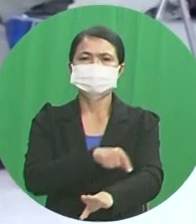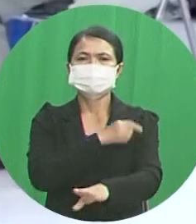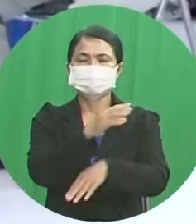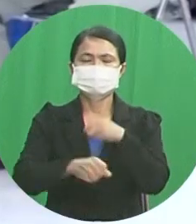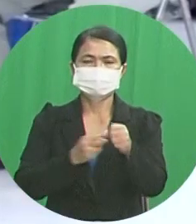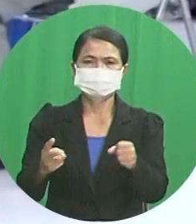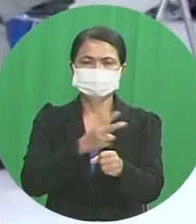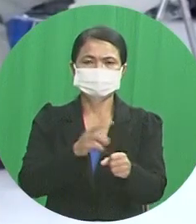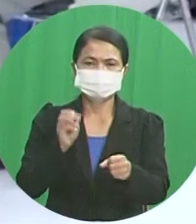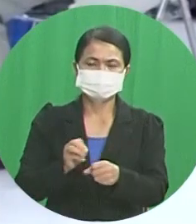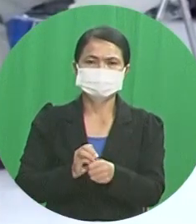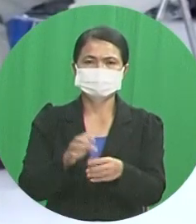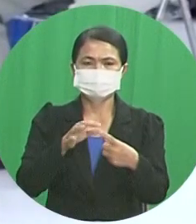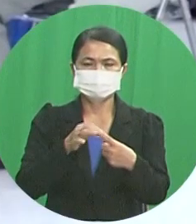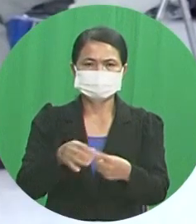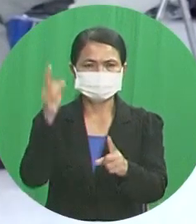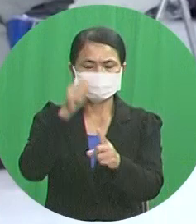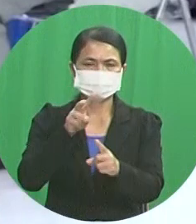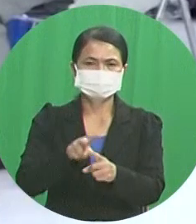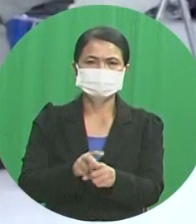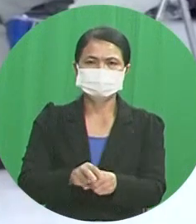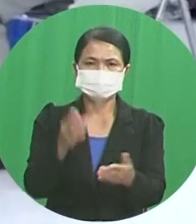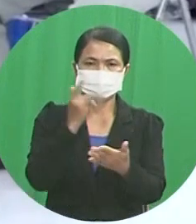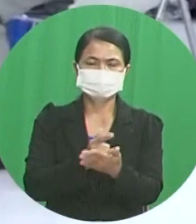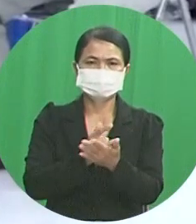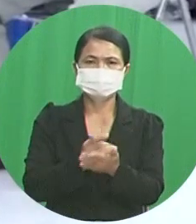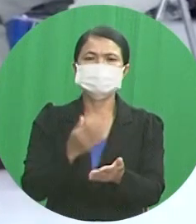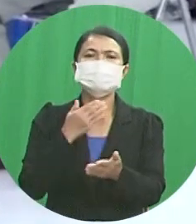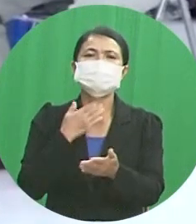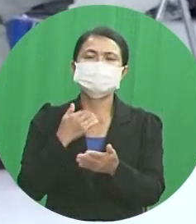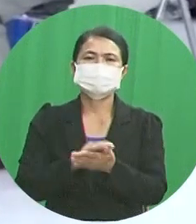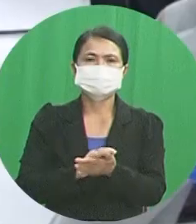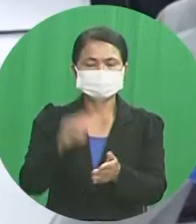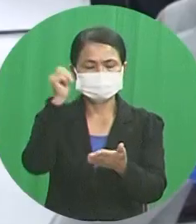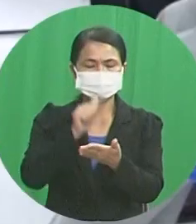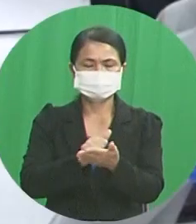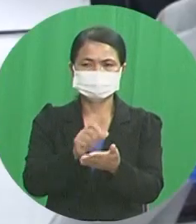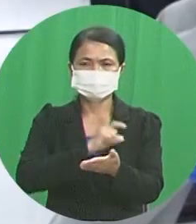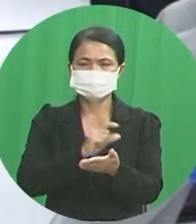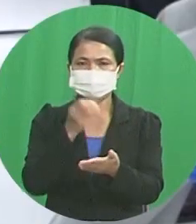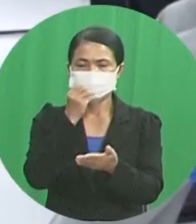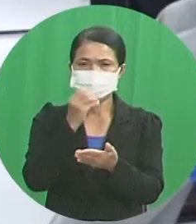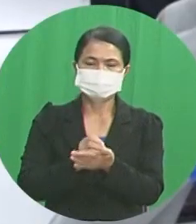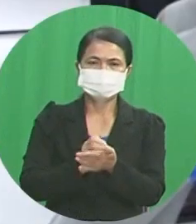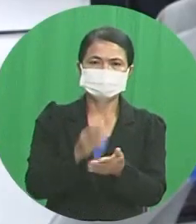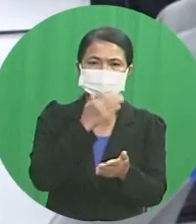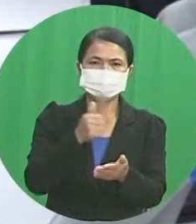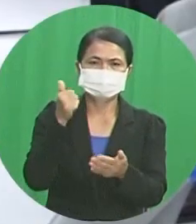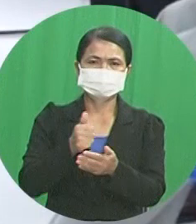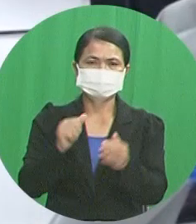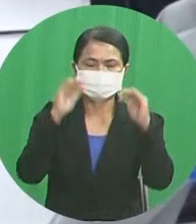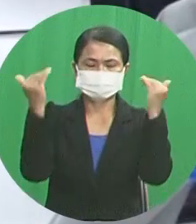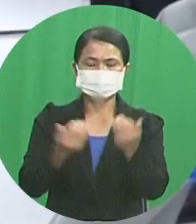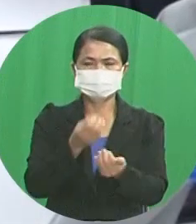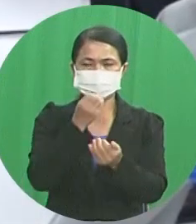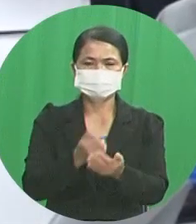នាំ2030ពិសេសគោលដៅទី2គឺបញ្ចប់ភាពស្រេកឃ្លានសម្រេចបានសន្តិសុខស្បៀងធ្វើឲ្យប្រសើរឡើងស្ថានភា